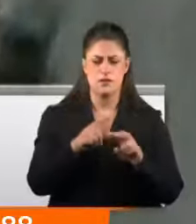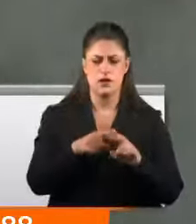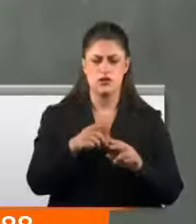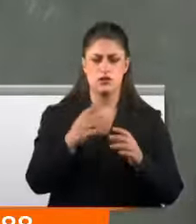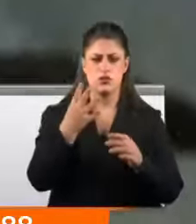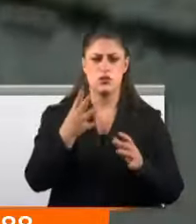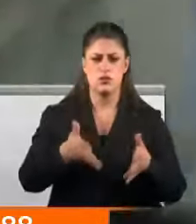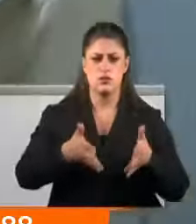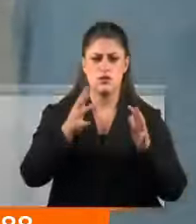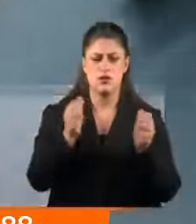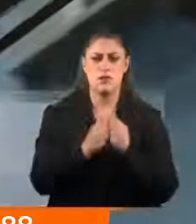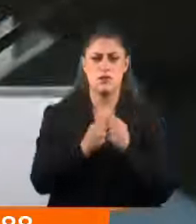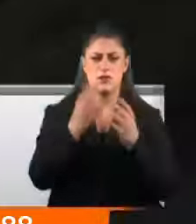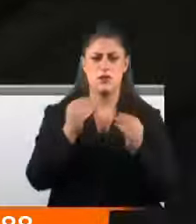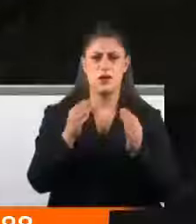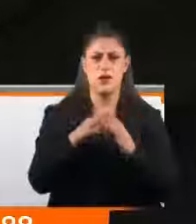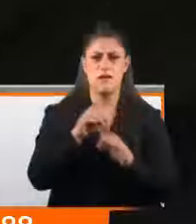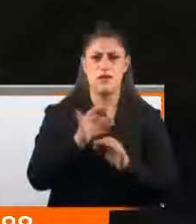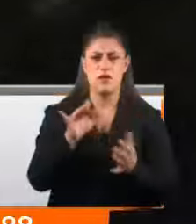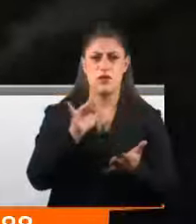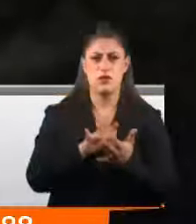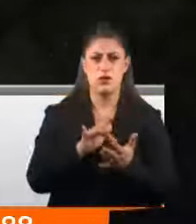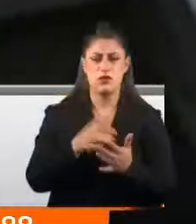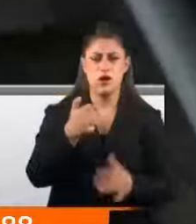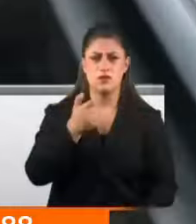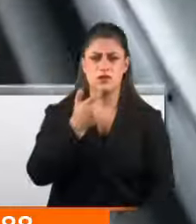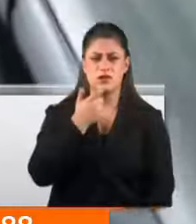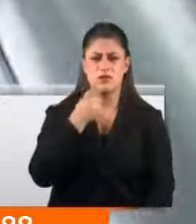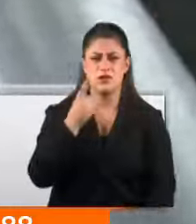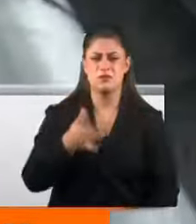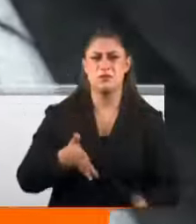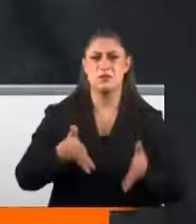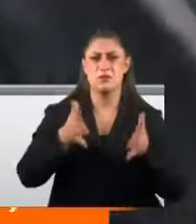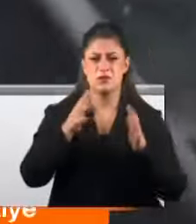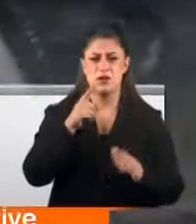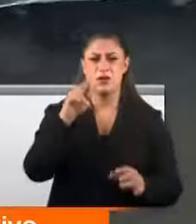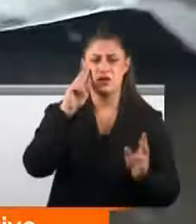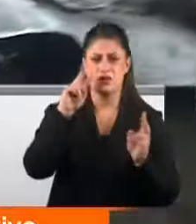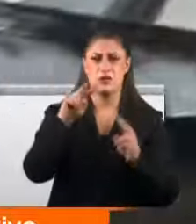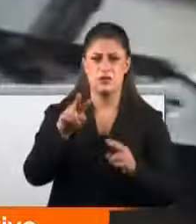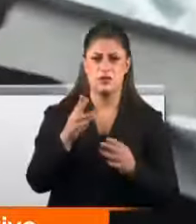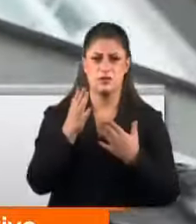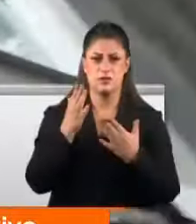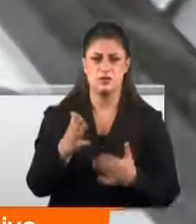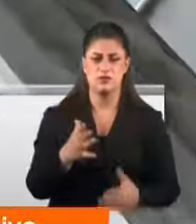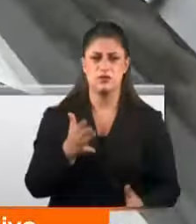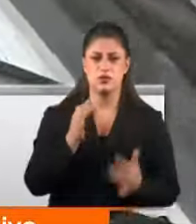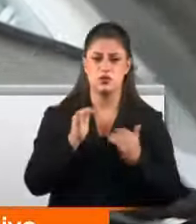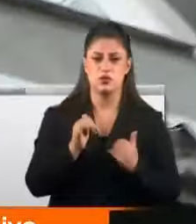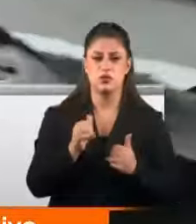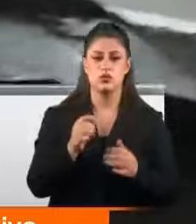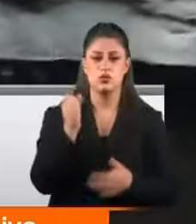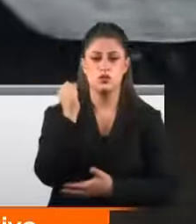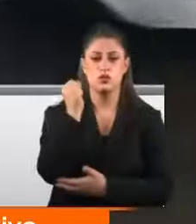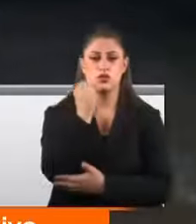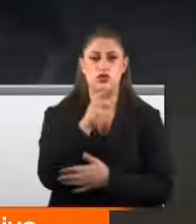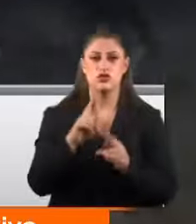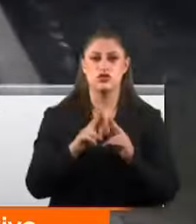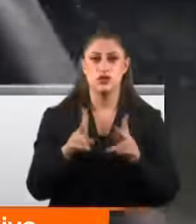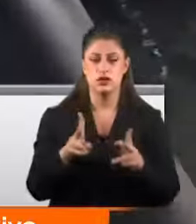birleşimi olan yapının tam ortasındayız. 60 yıllık binanın hali gördüğünüz gibi içler acısı. Kolonlar